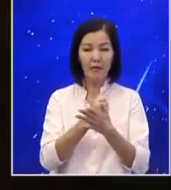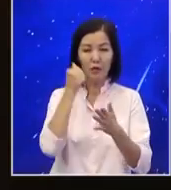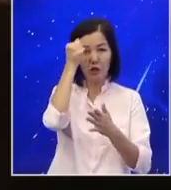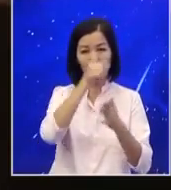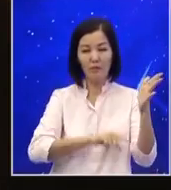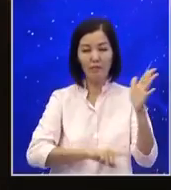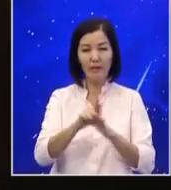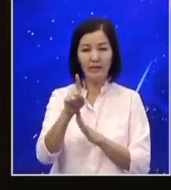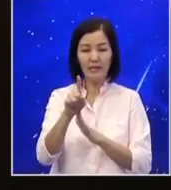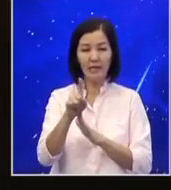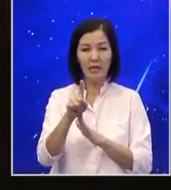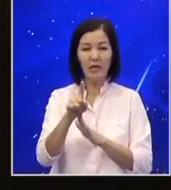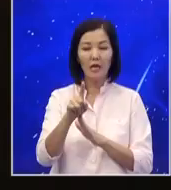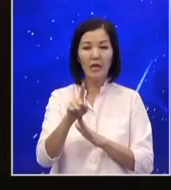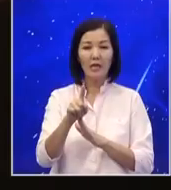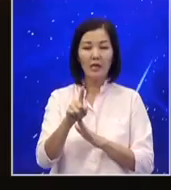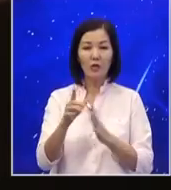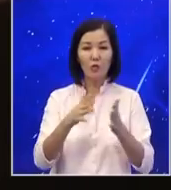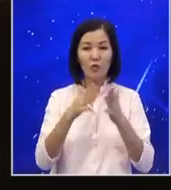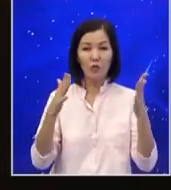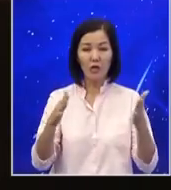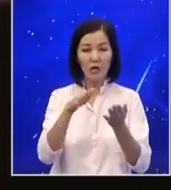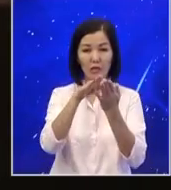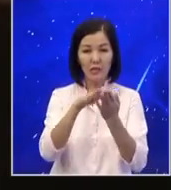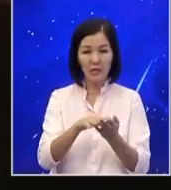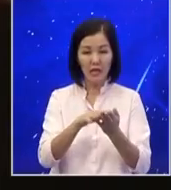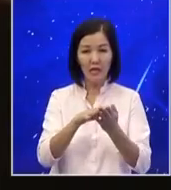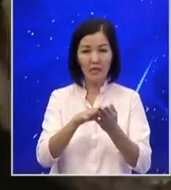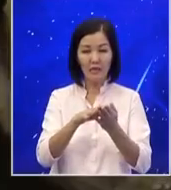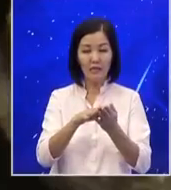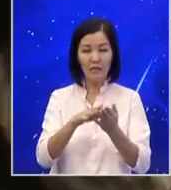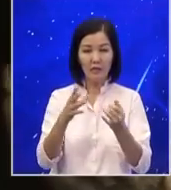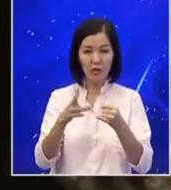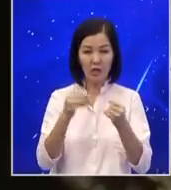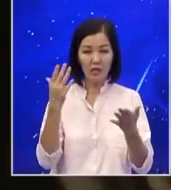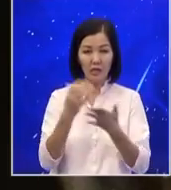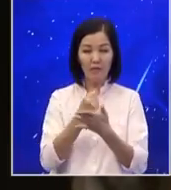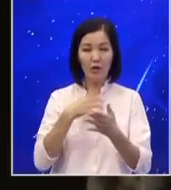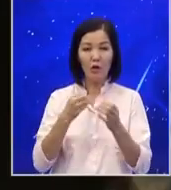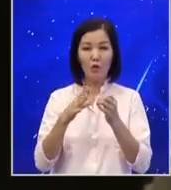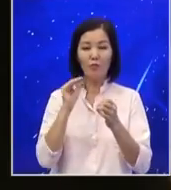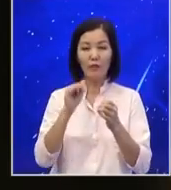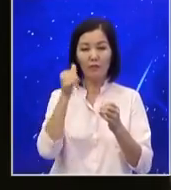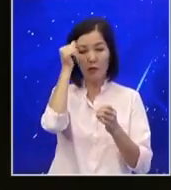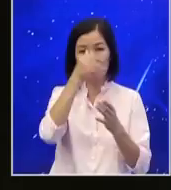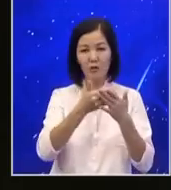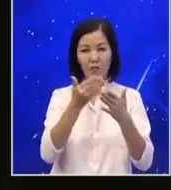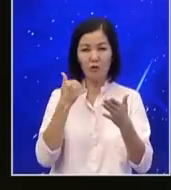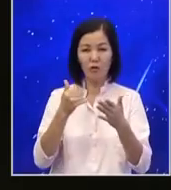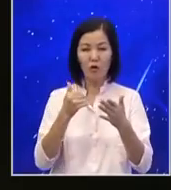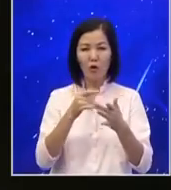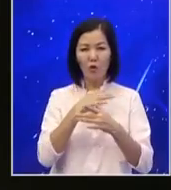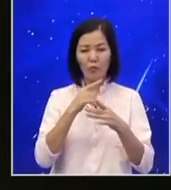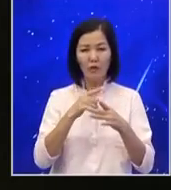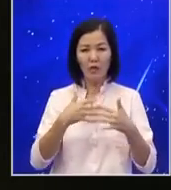басында ежелгі сүтқоректілердің алып зираты табылған еді. Ғалымдардың айтуынша, бұл жерде 15 мың жыл бұрын жүздеген жануарлардың